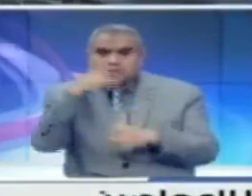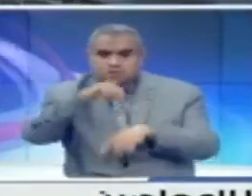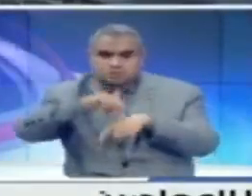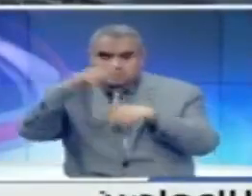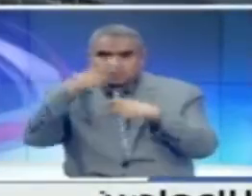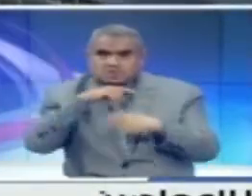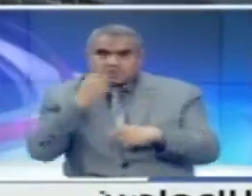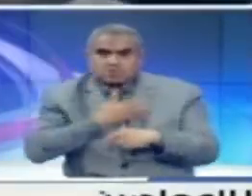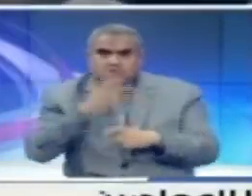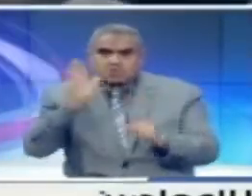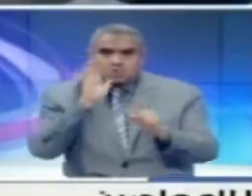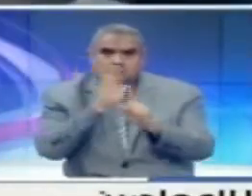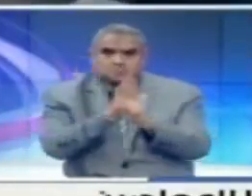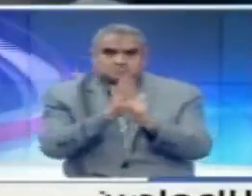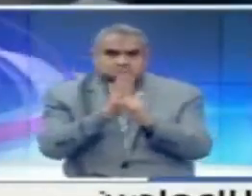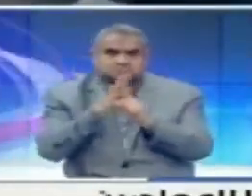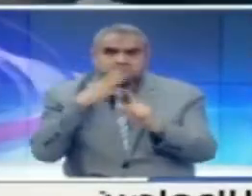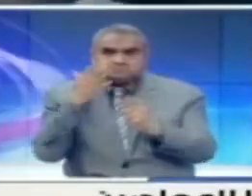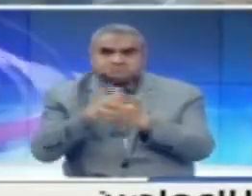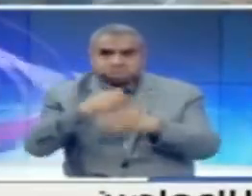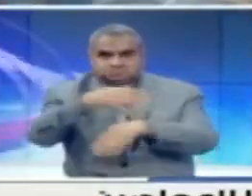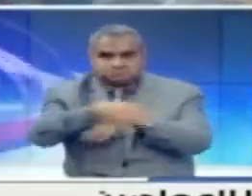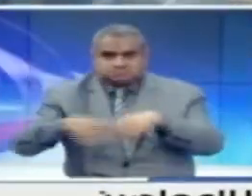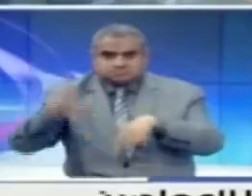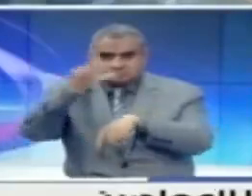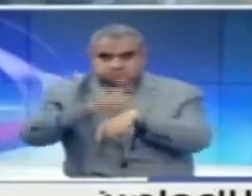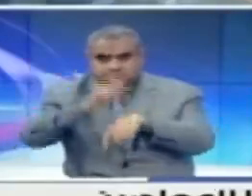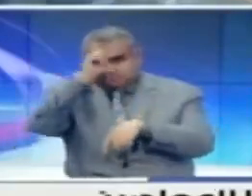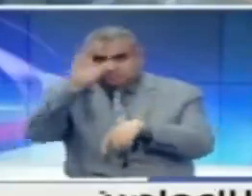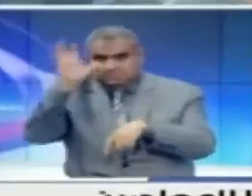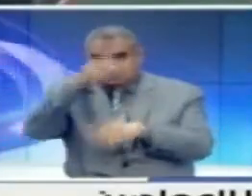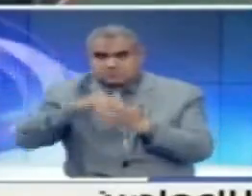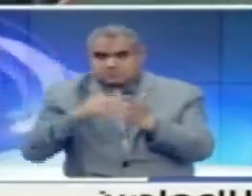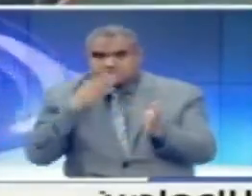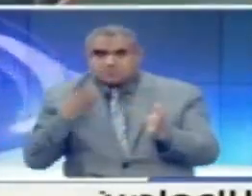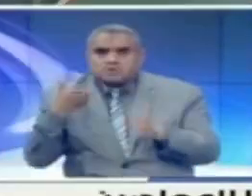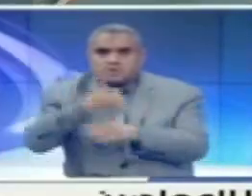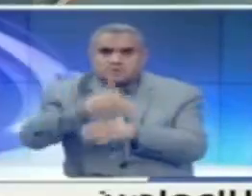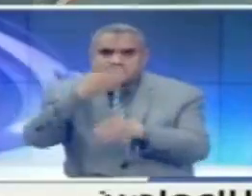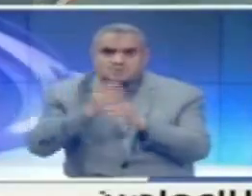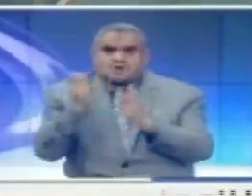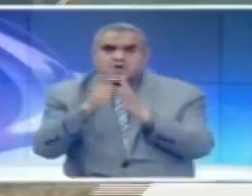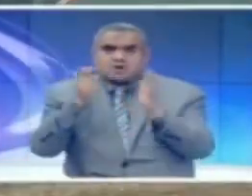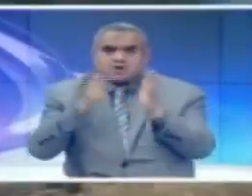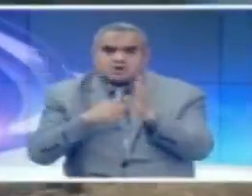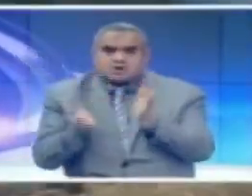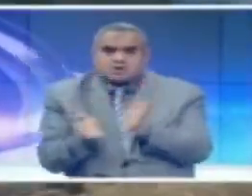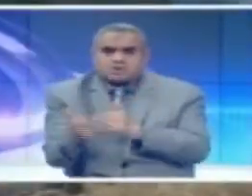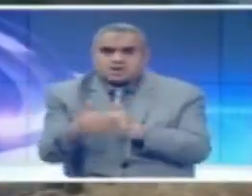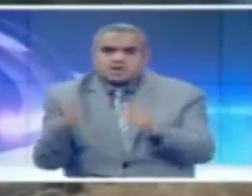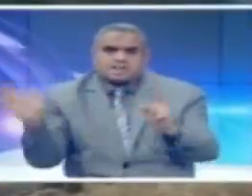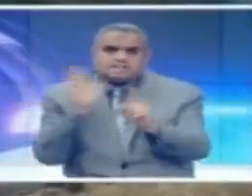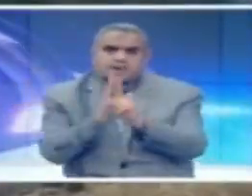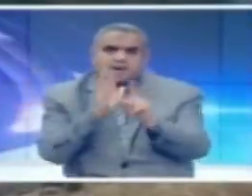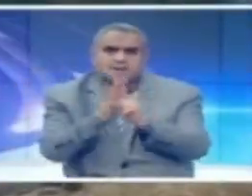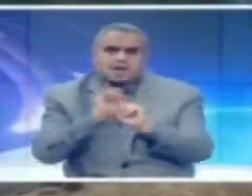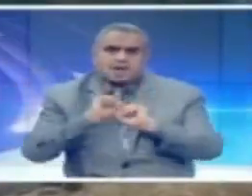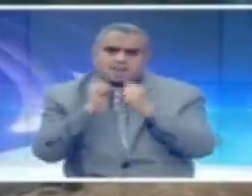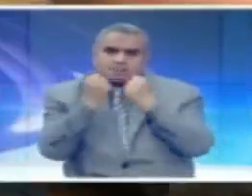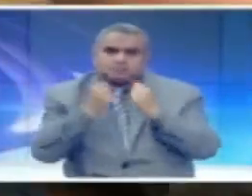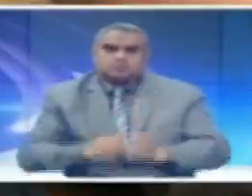ترافق المهاجرين نحو حدود دول الاتحاد الأوروبي لفرض الدخول بطريقة غير قانونية.